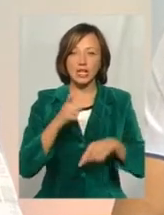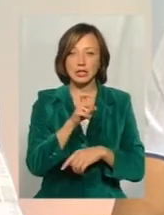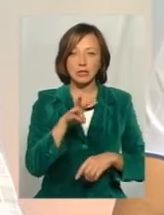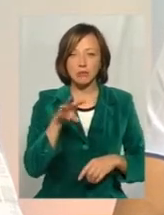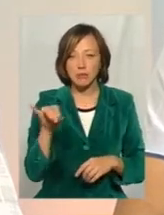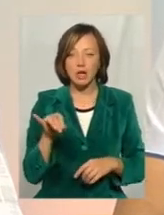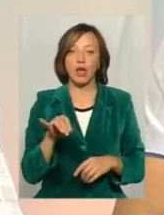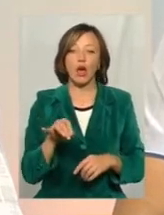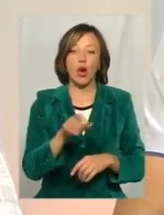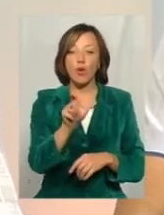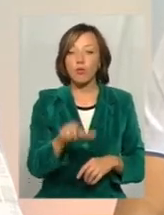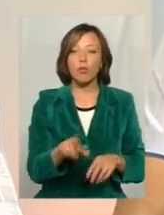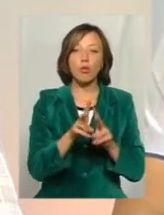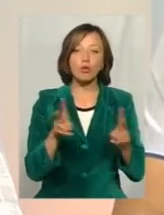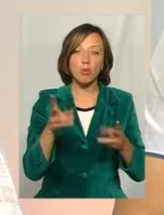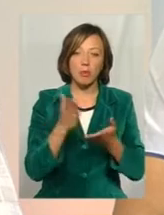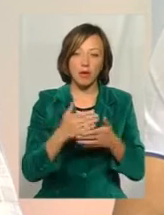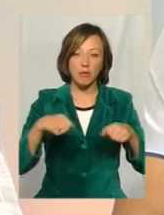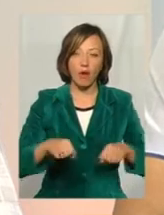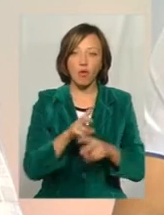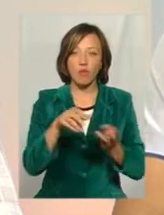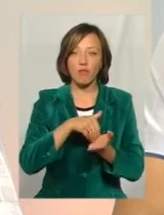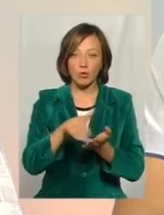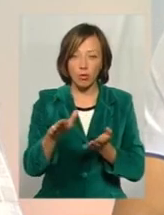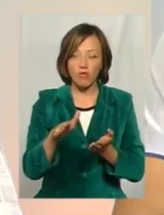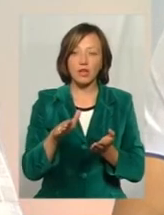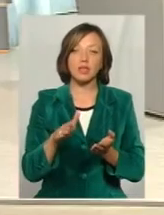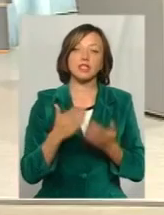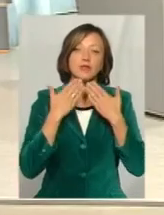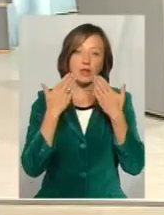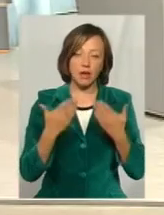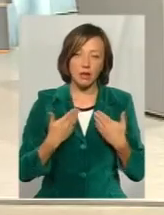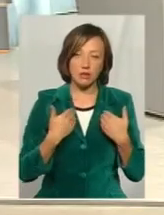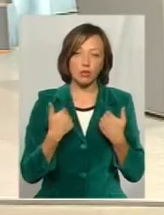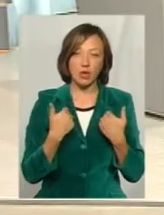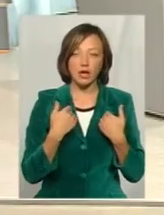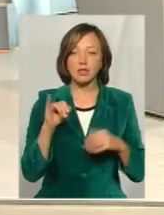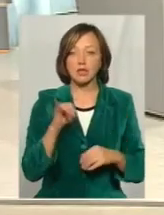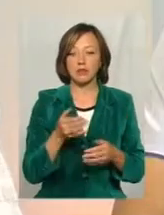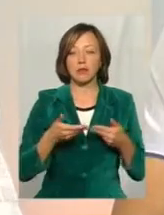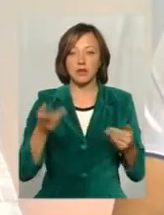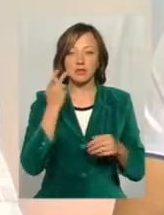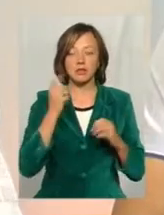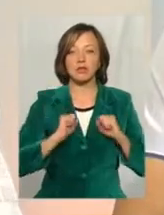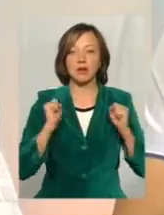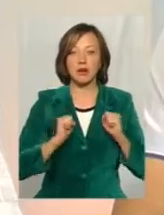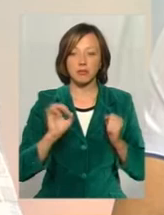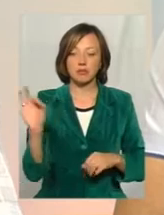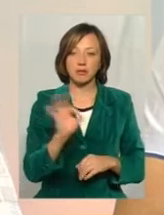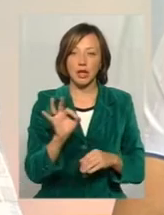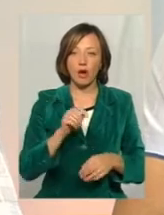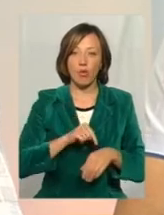Любий громадянин, кому відмовили, хто має право на пільгу і кому відмовили в пільговому перевезенні, звертається до нас. І ми зазвичай стараємось миттєво